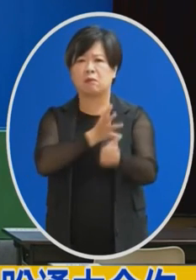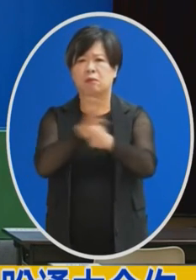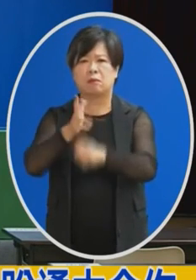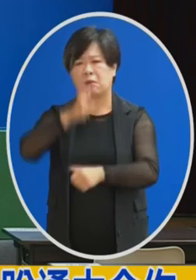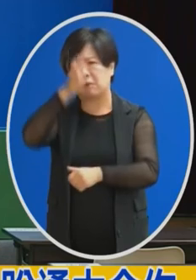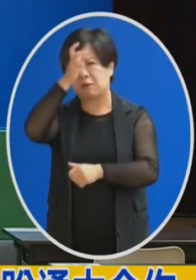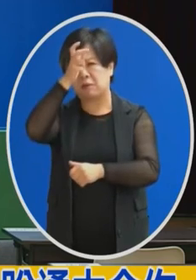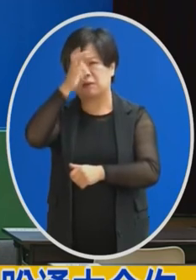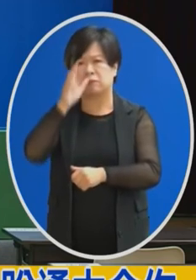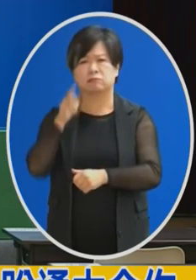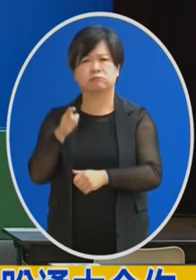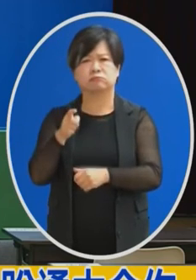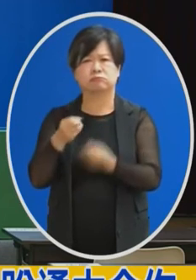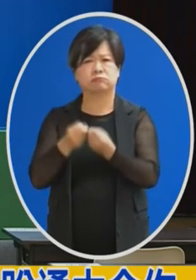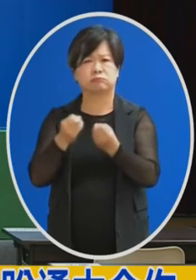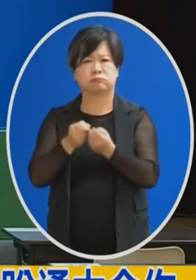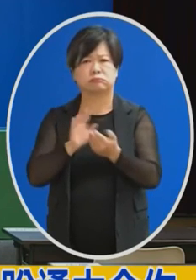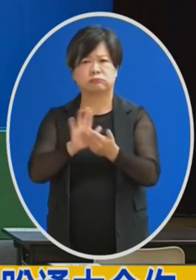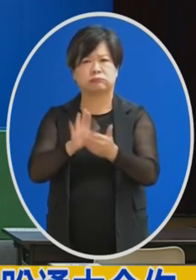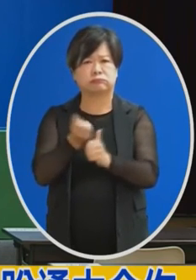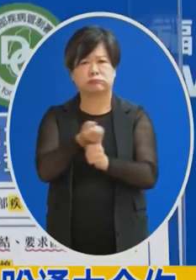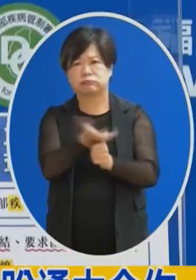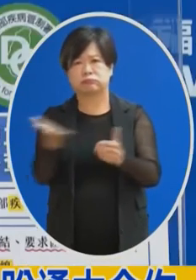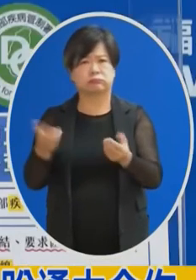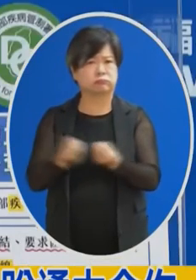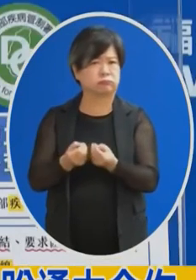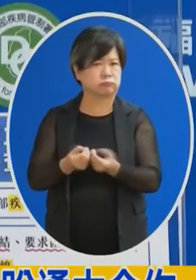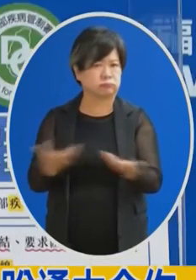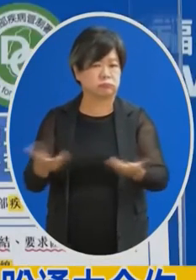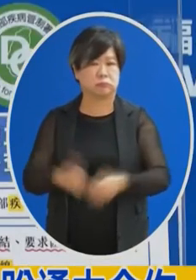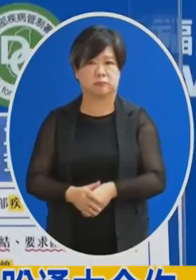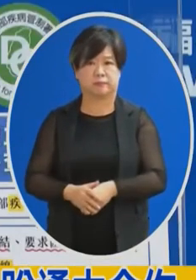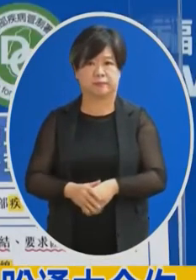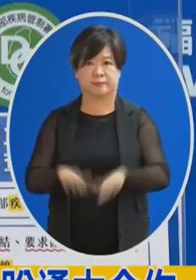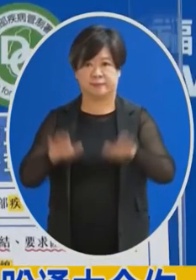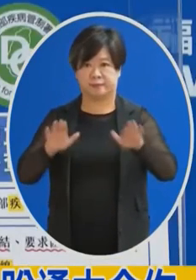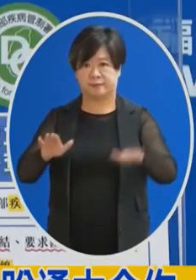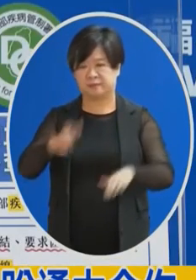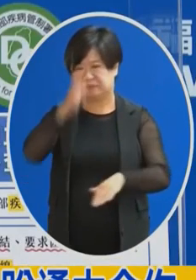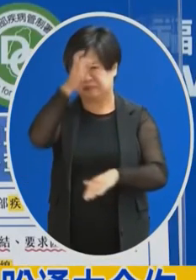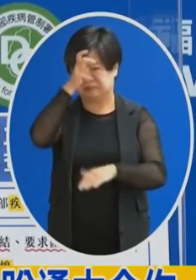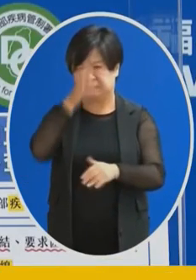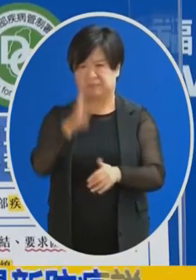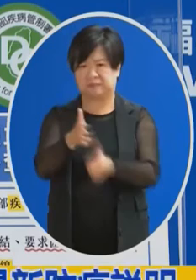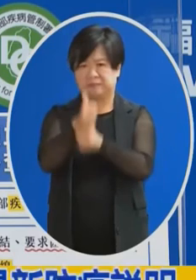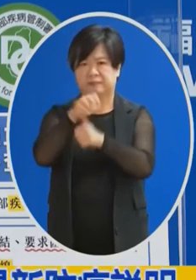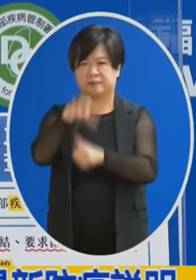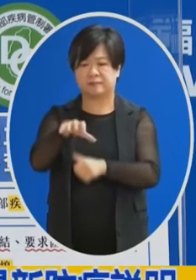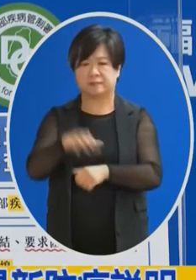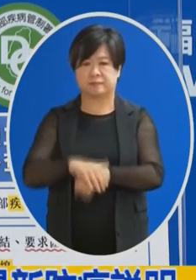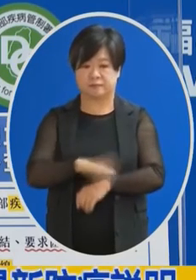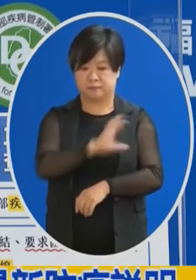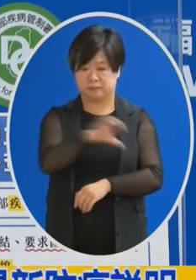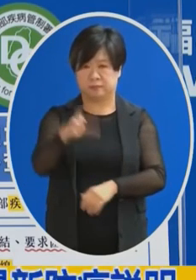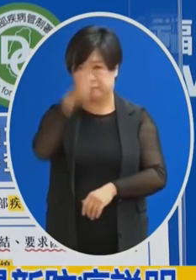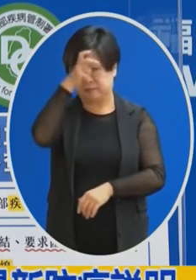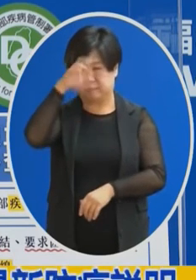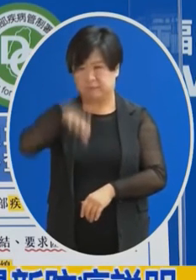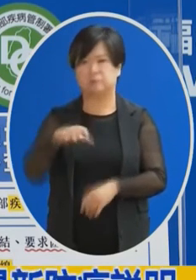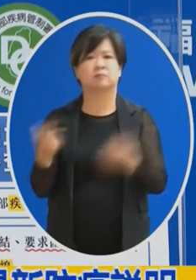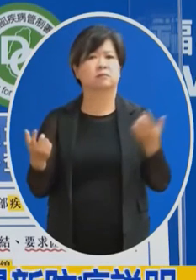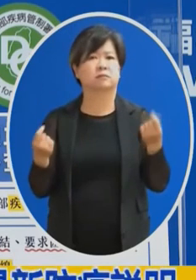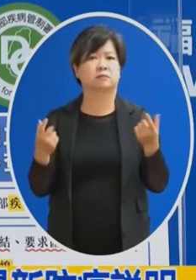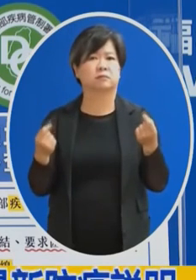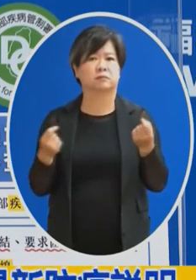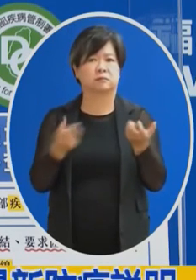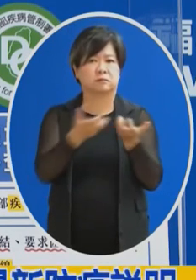防堵警戒的疫情扩散？ 现在警政署跟各县市警察局，那他们都有一